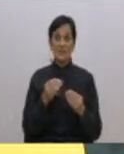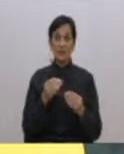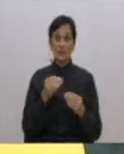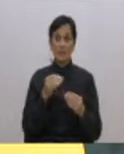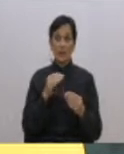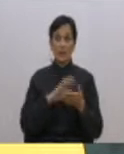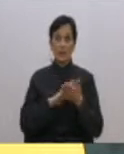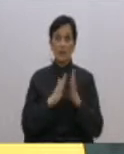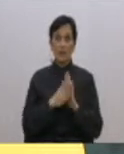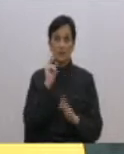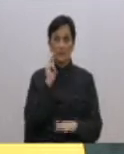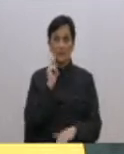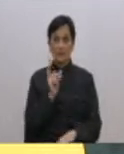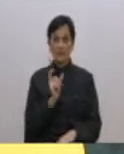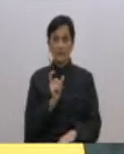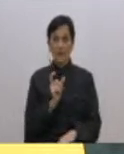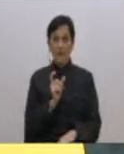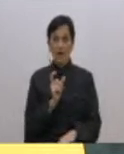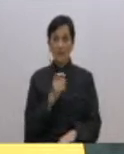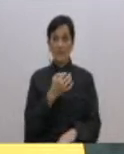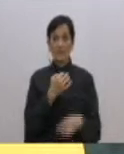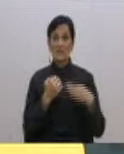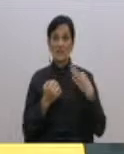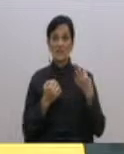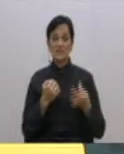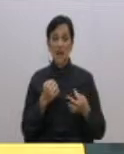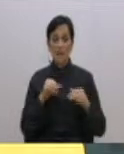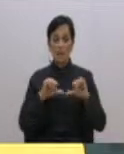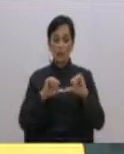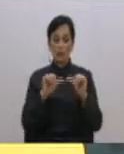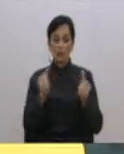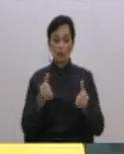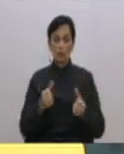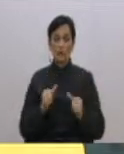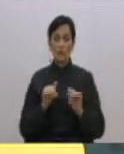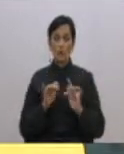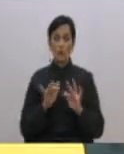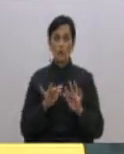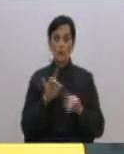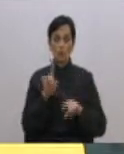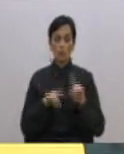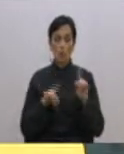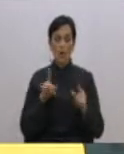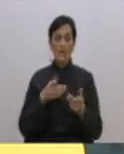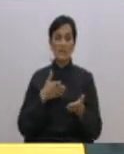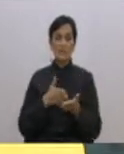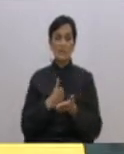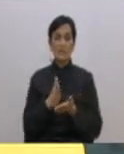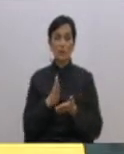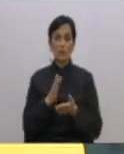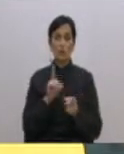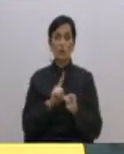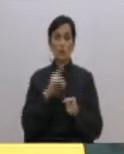აკრედიტაციის გაცემასთან დაკავშირებულ ვადებს სამდინოს ფორმირებას და საქმიანობის ზოგად პრინციპებს. როგორც ზემოთ აღინიშნა, კოლექტიური მართვის